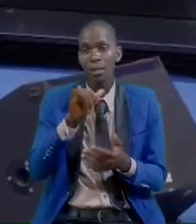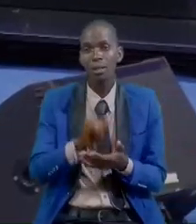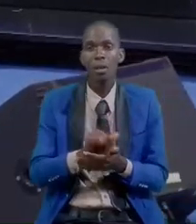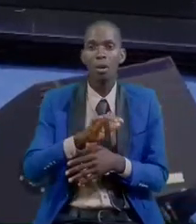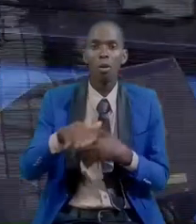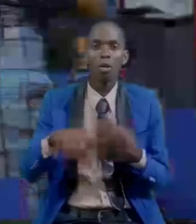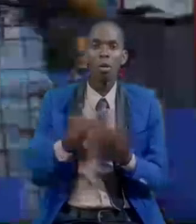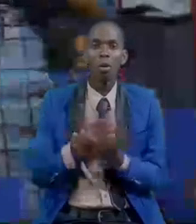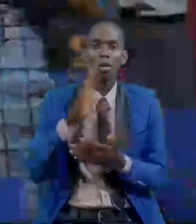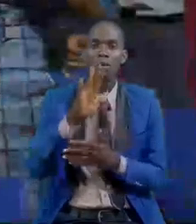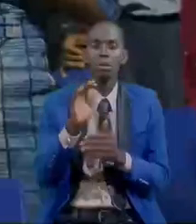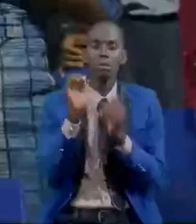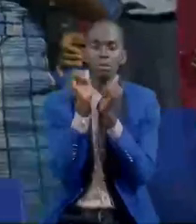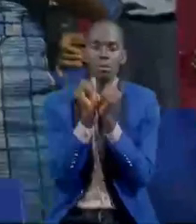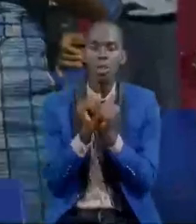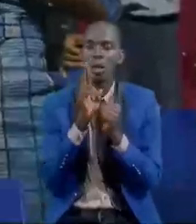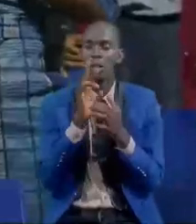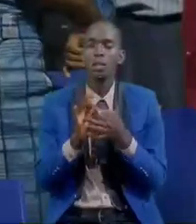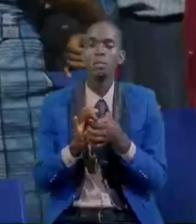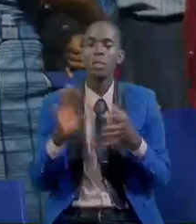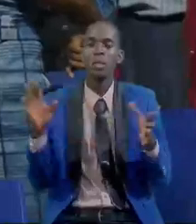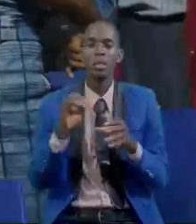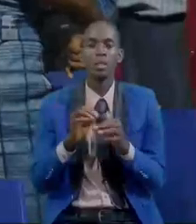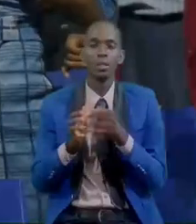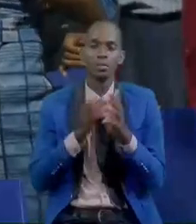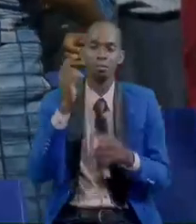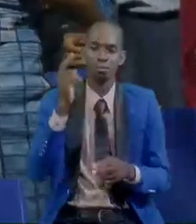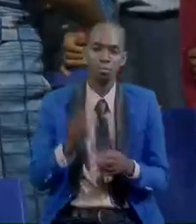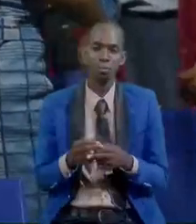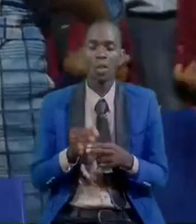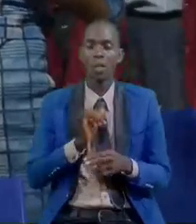que tous vos liens sont brisés.